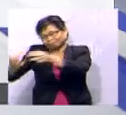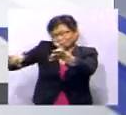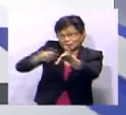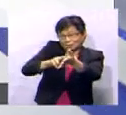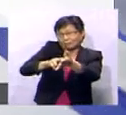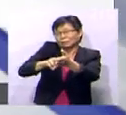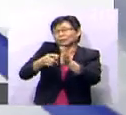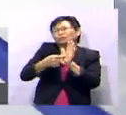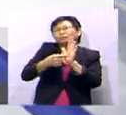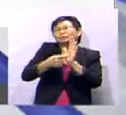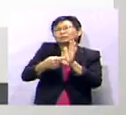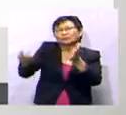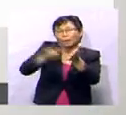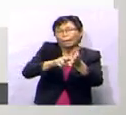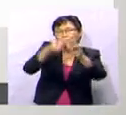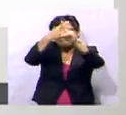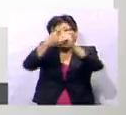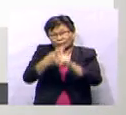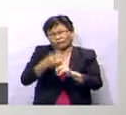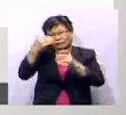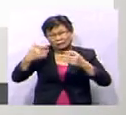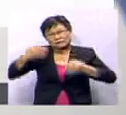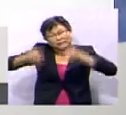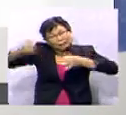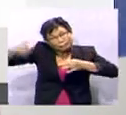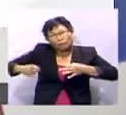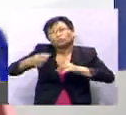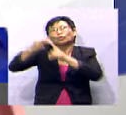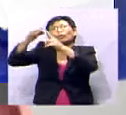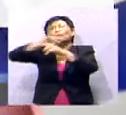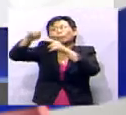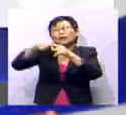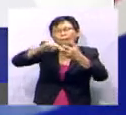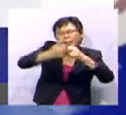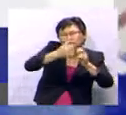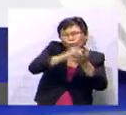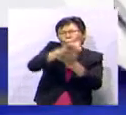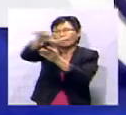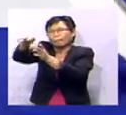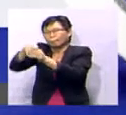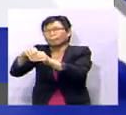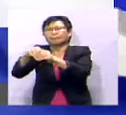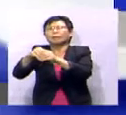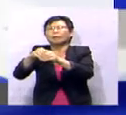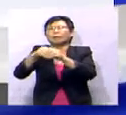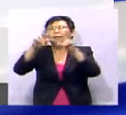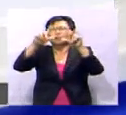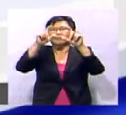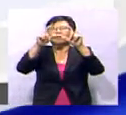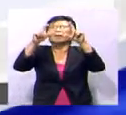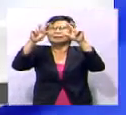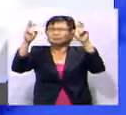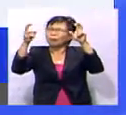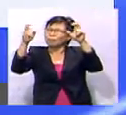Kenyataan juga diterjemahkan ke bahasa Mandarin jika ada keperluan, terutamanya apabila isu tersebut melibatkan terma-terma